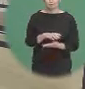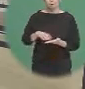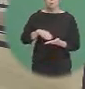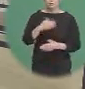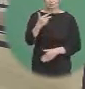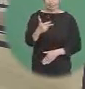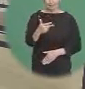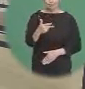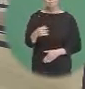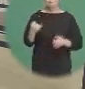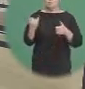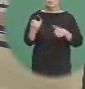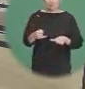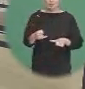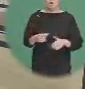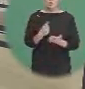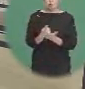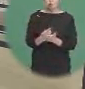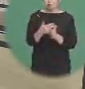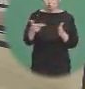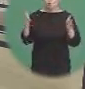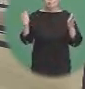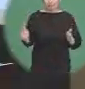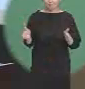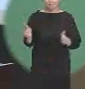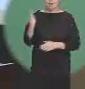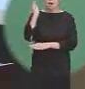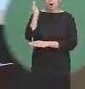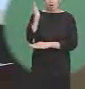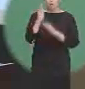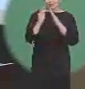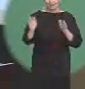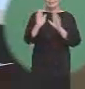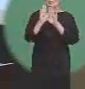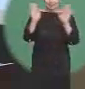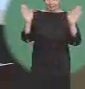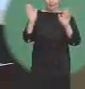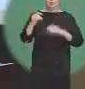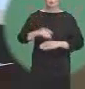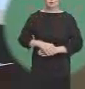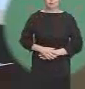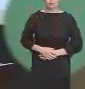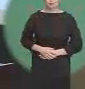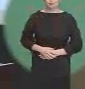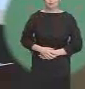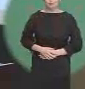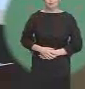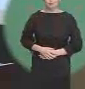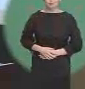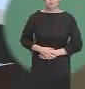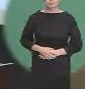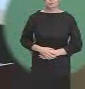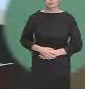郡山市は男女共同参画週間に合わせて講演会などを開催しました。